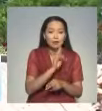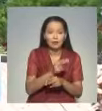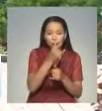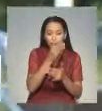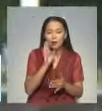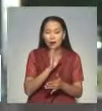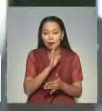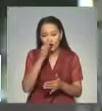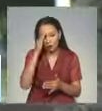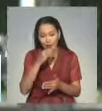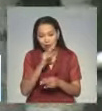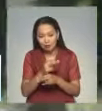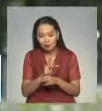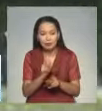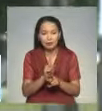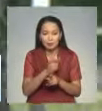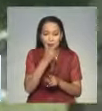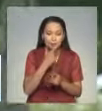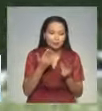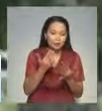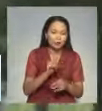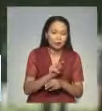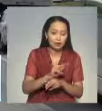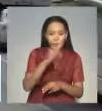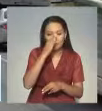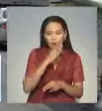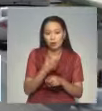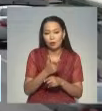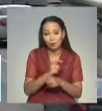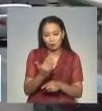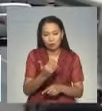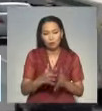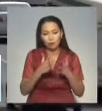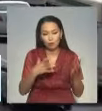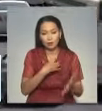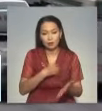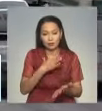таудан биік талапты болуды үйрететін асқар таудың жөні дара екені